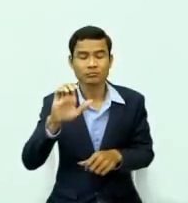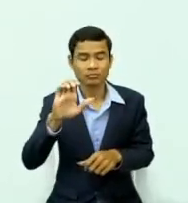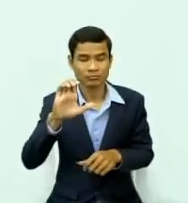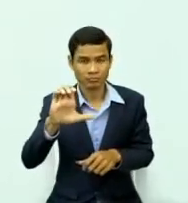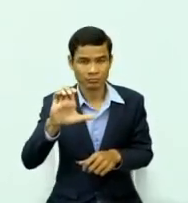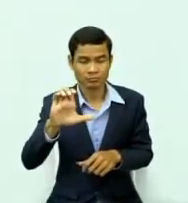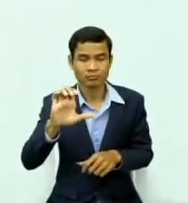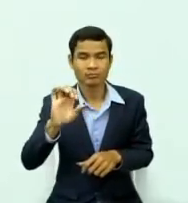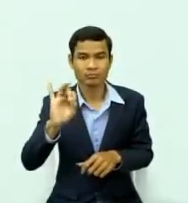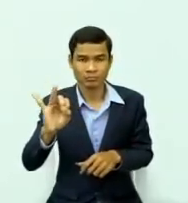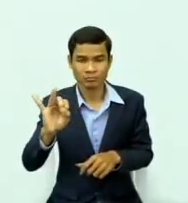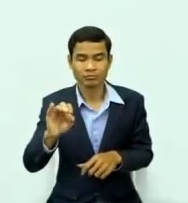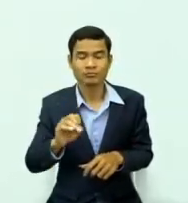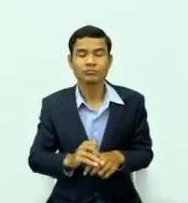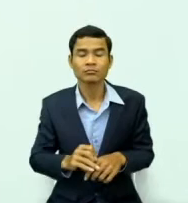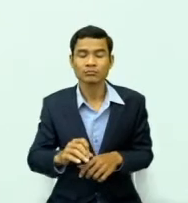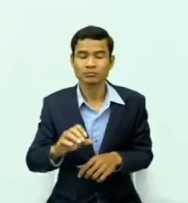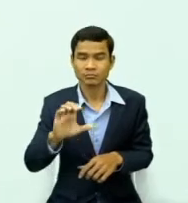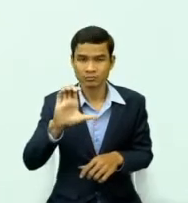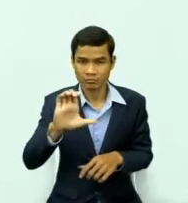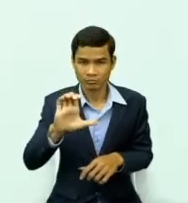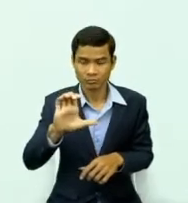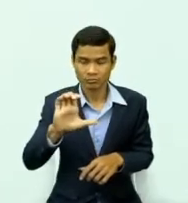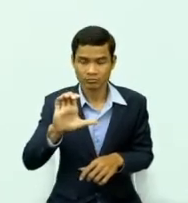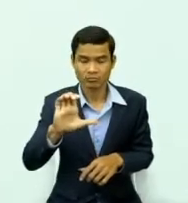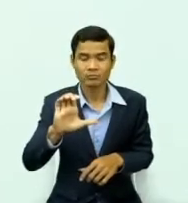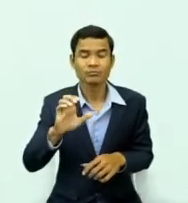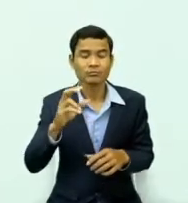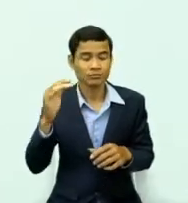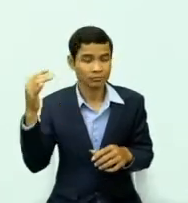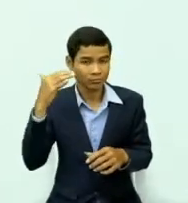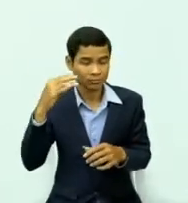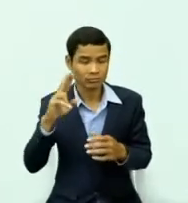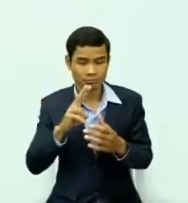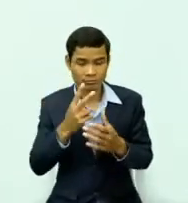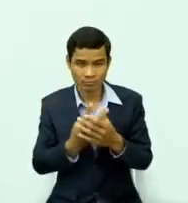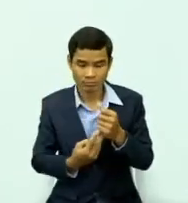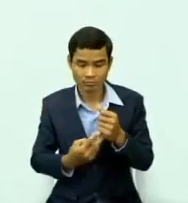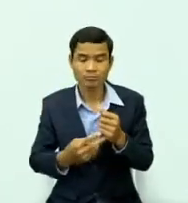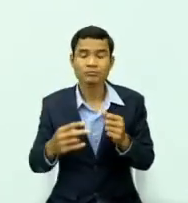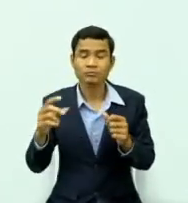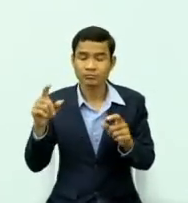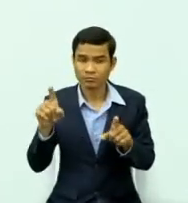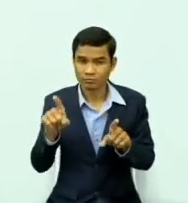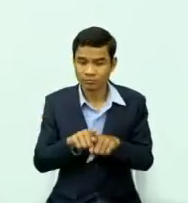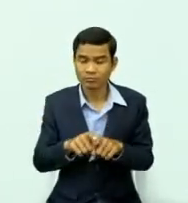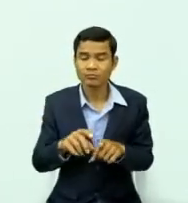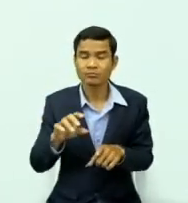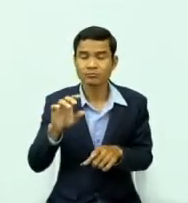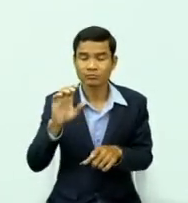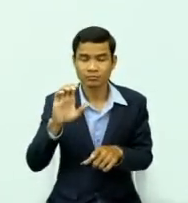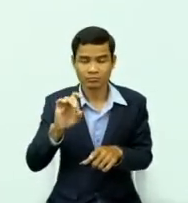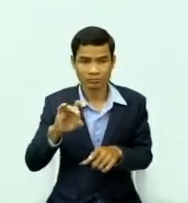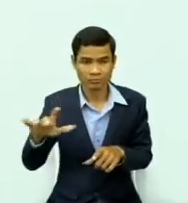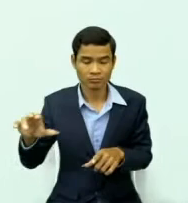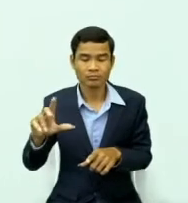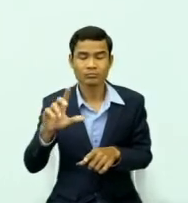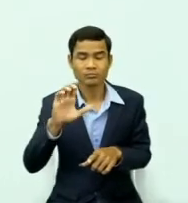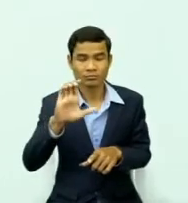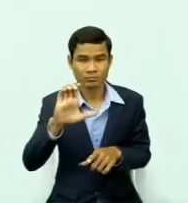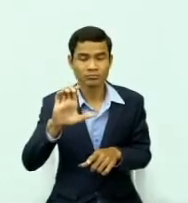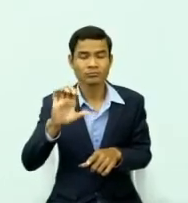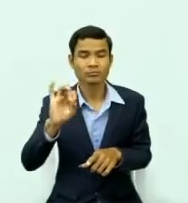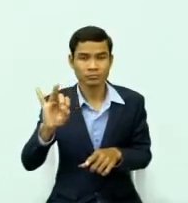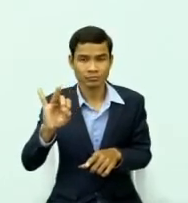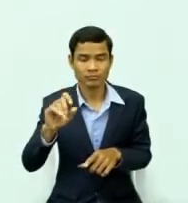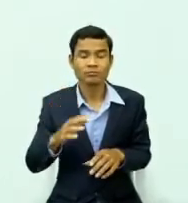con cha chó sao cô này chó cứ chờ chó chờ sao môi tiệt